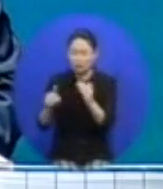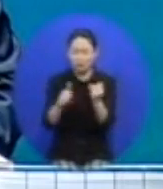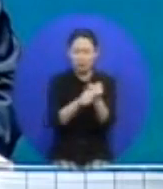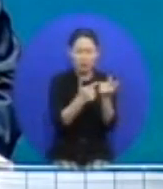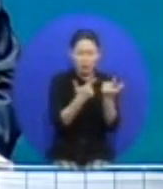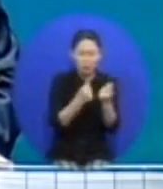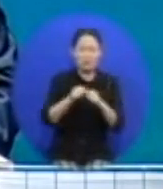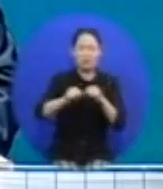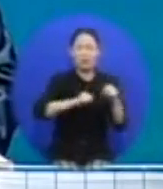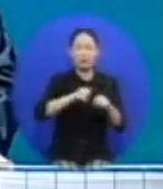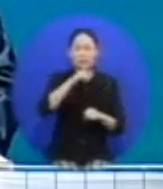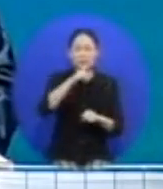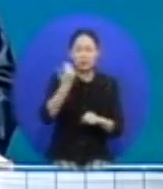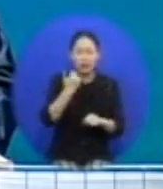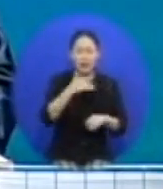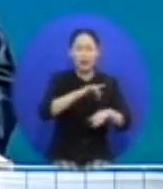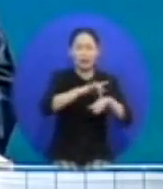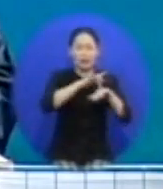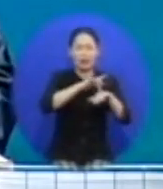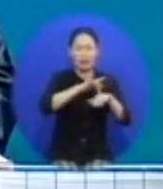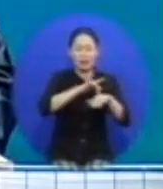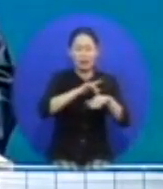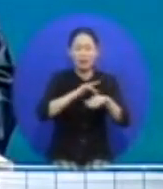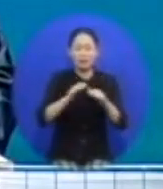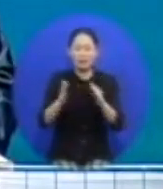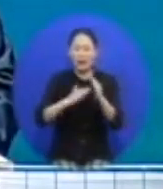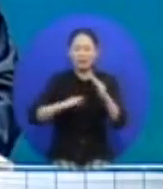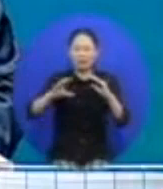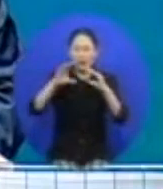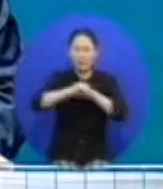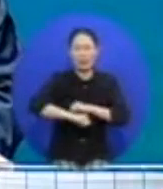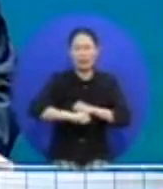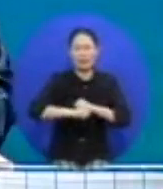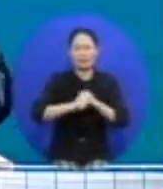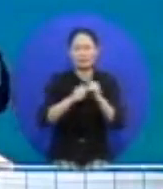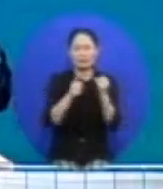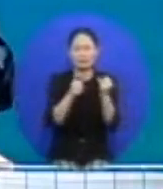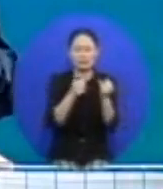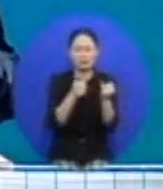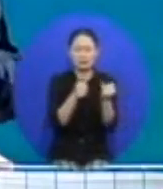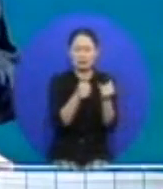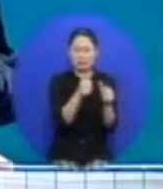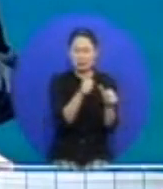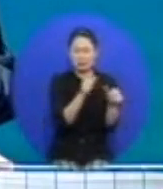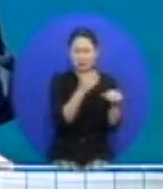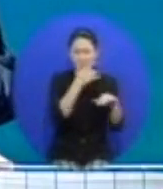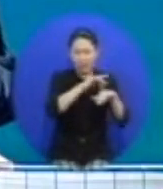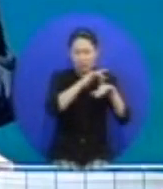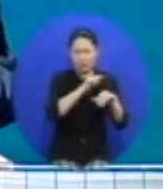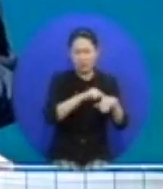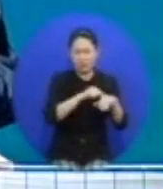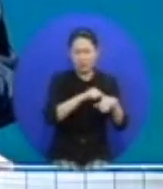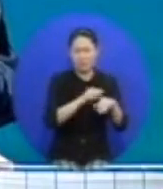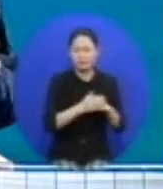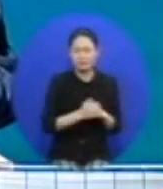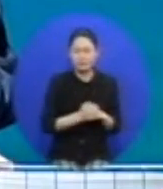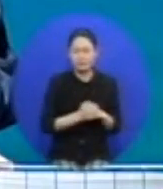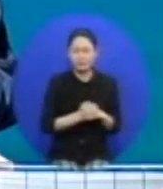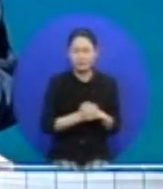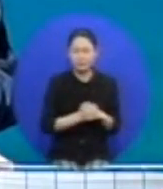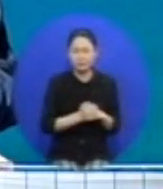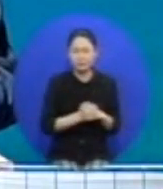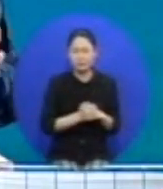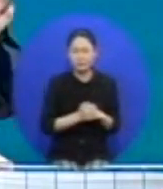해요 가정파괴범 입니다 마귀는 마태복음 12장 43절 부터 제가 읽어